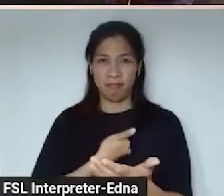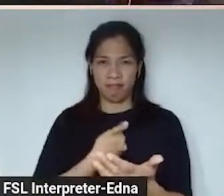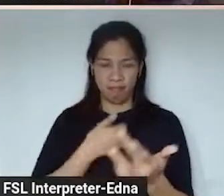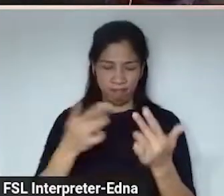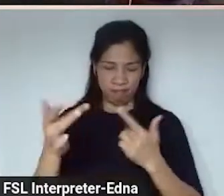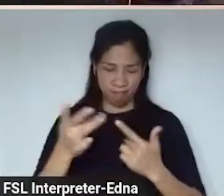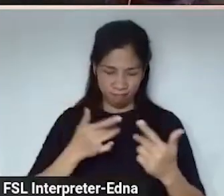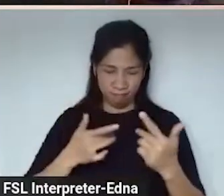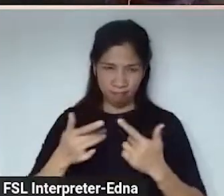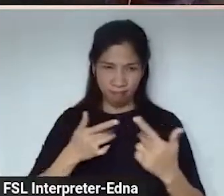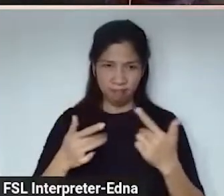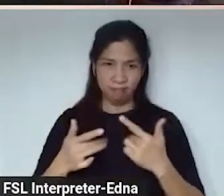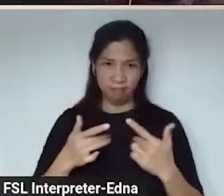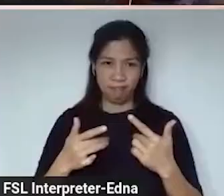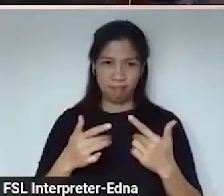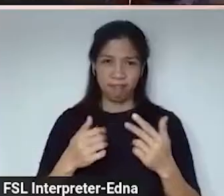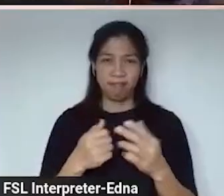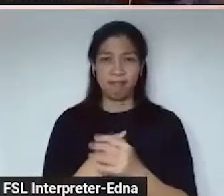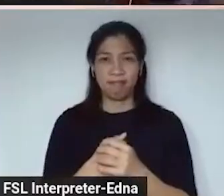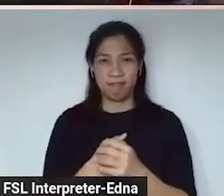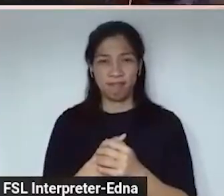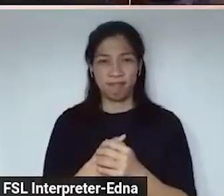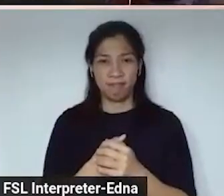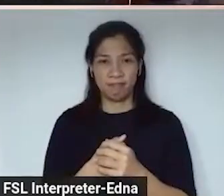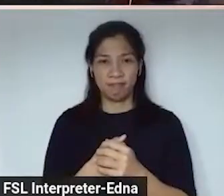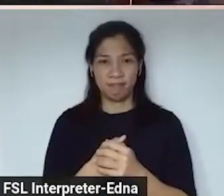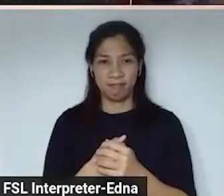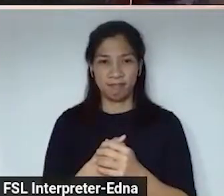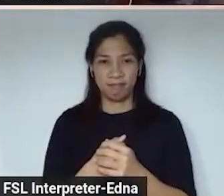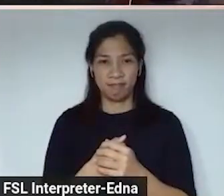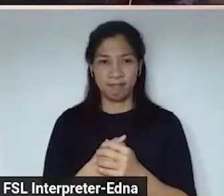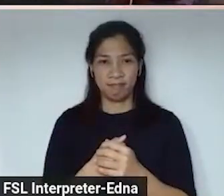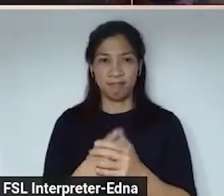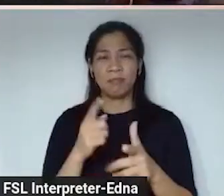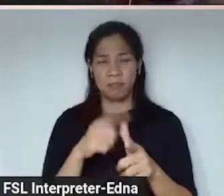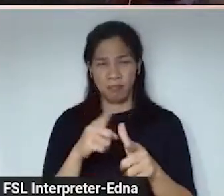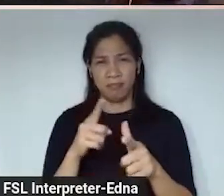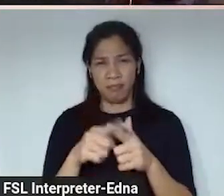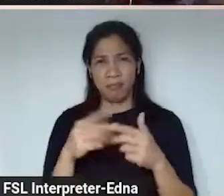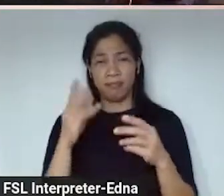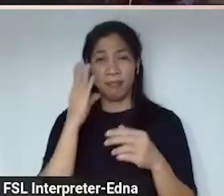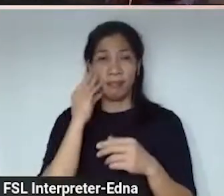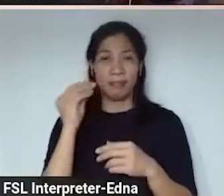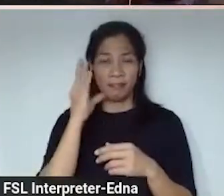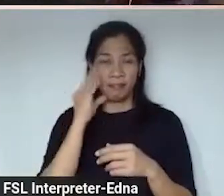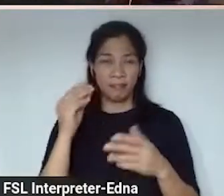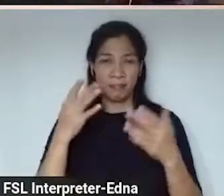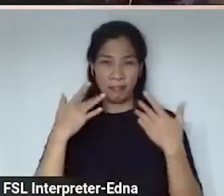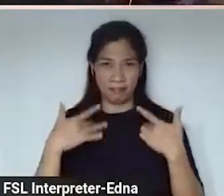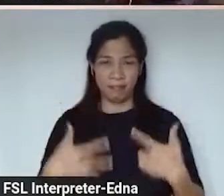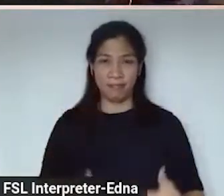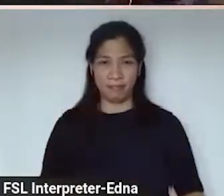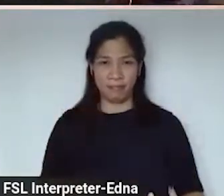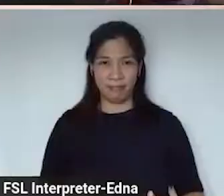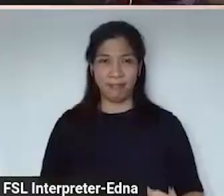ako. So, yun nga, dumaan ako sa depression din, emotionally.